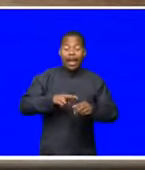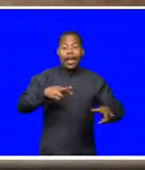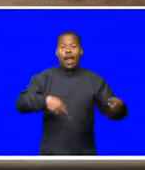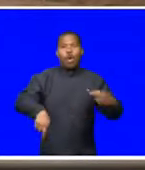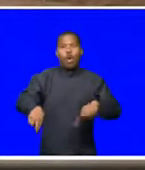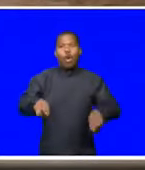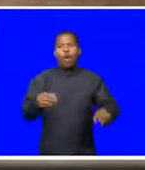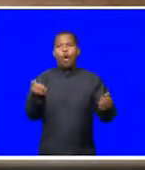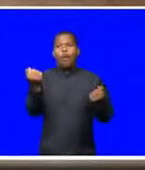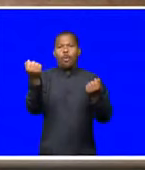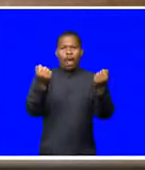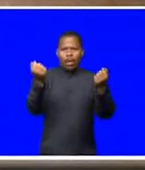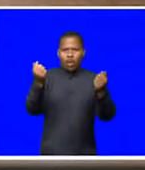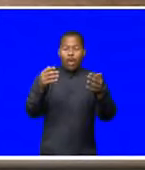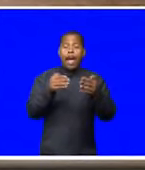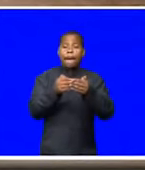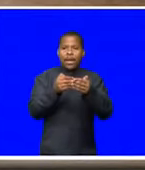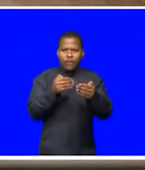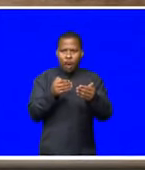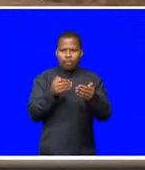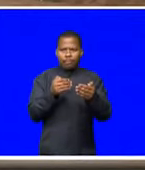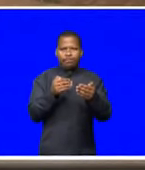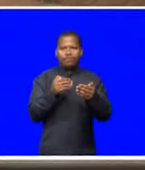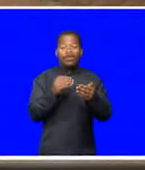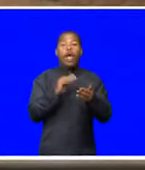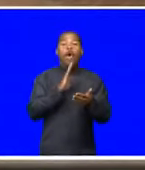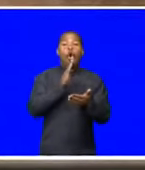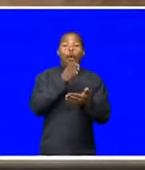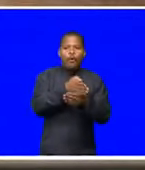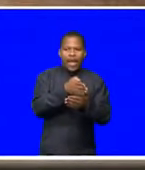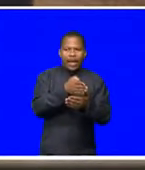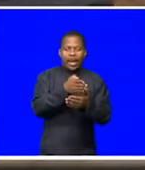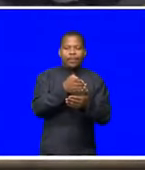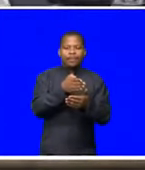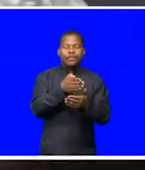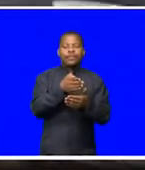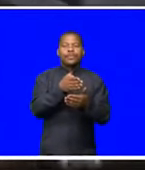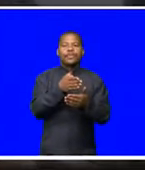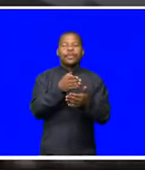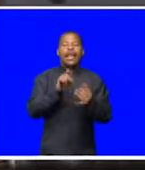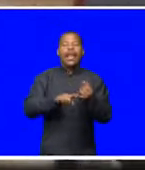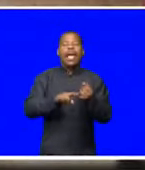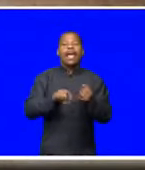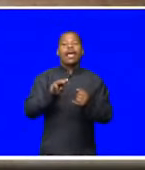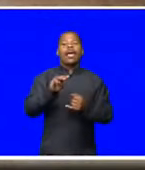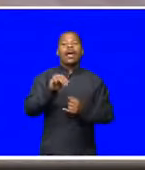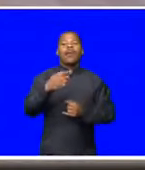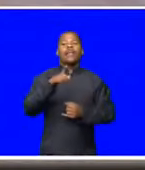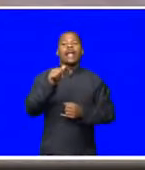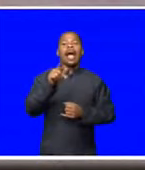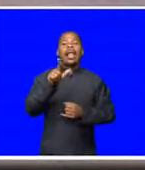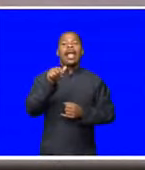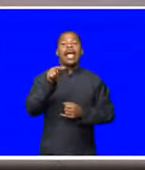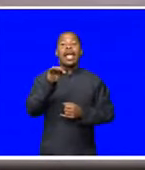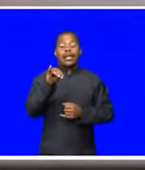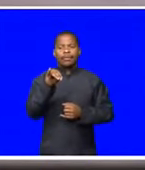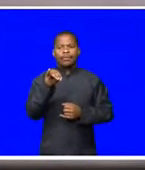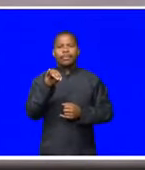uba siceshana before ufike kule thale ehlanganisa mhlaleni